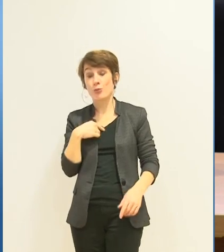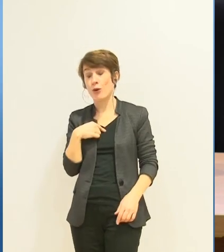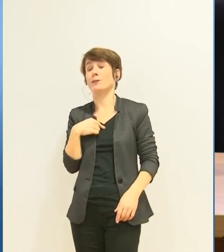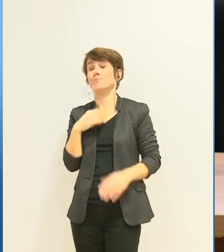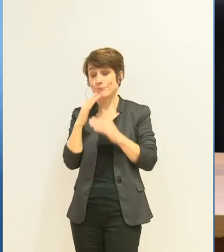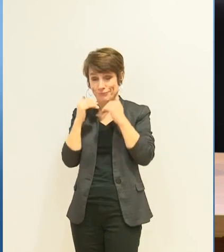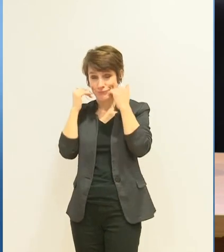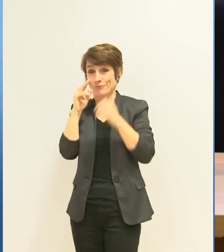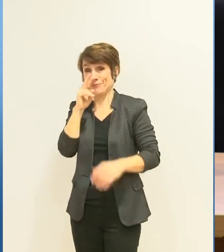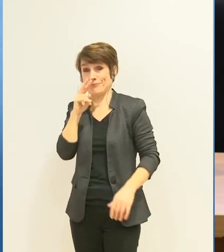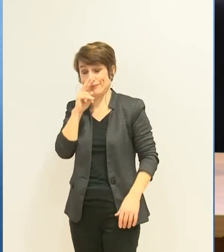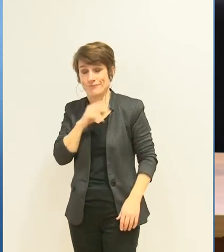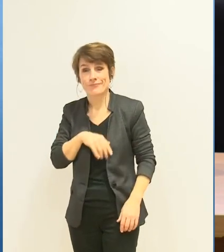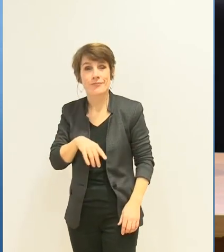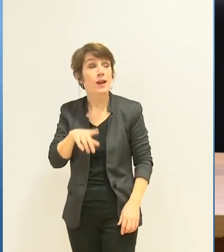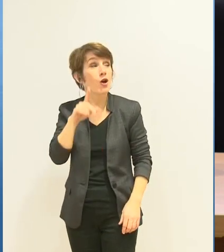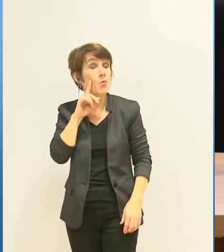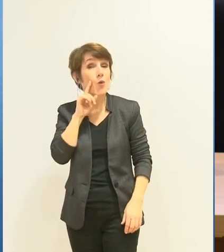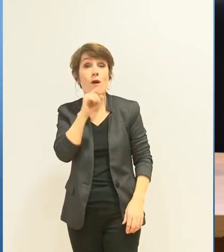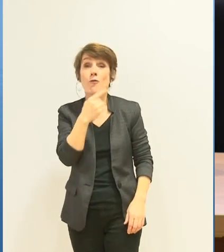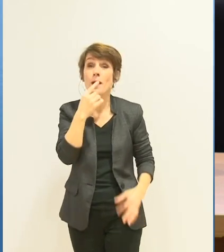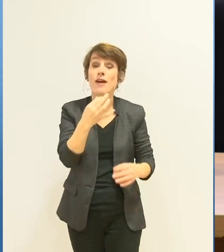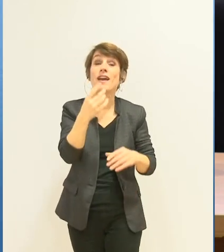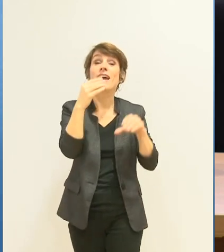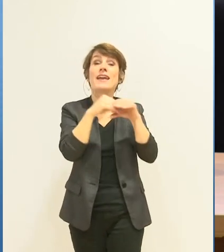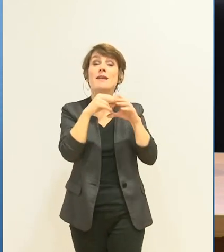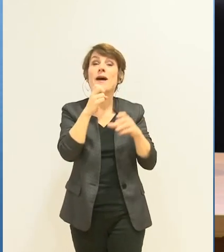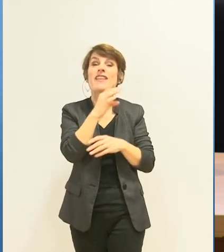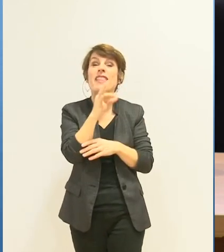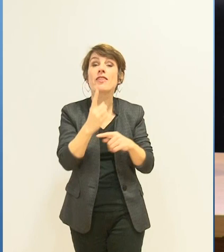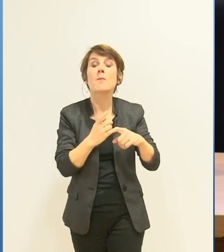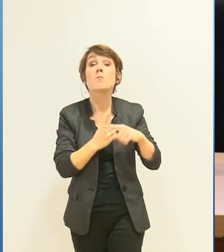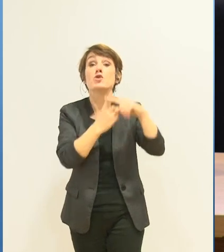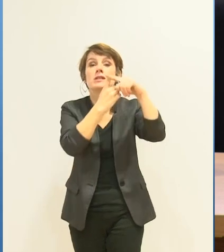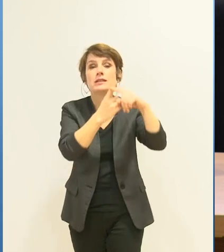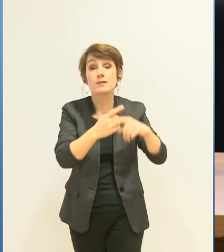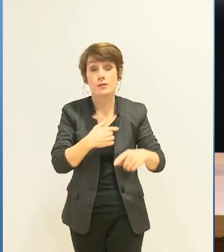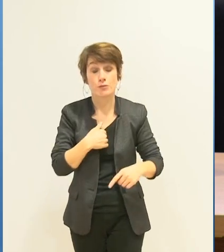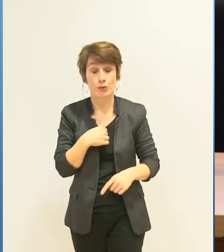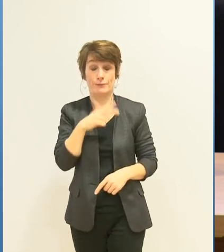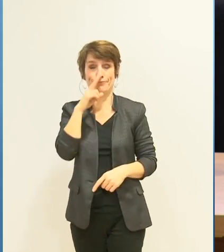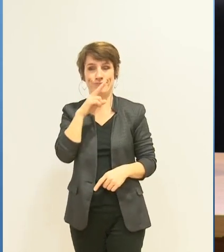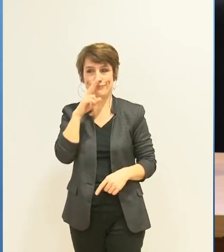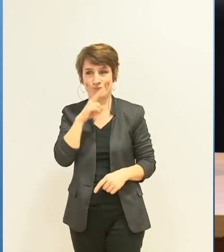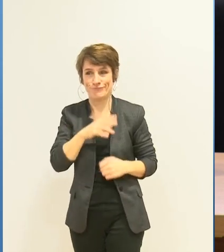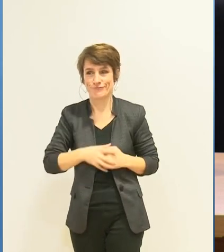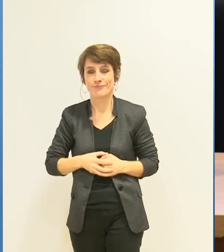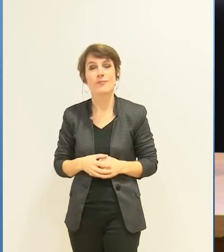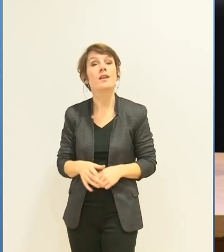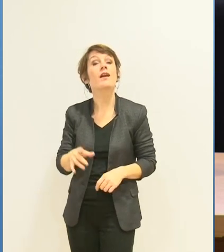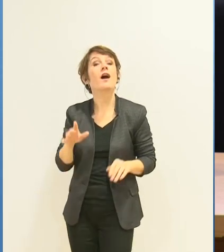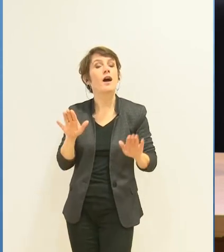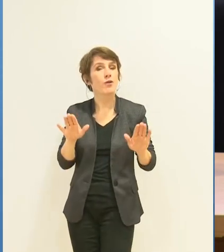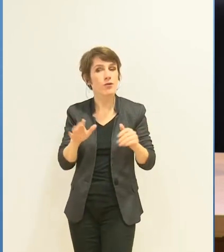évoqué une épargne nette positive d'abord si on seront s'en tient compte à votre